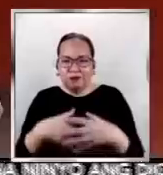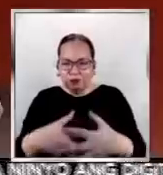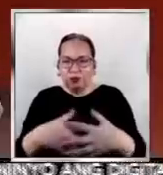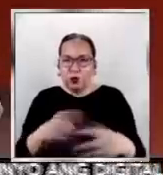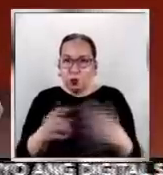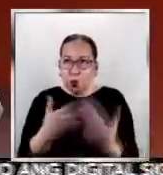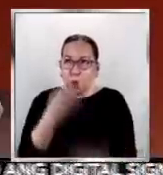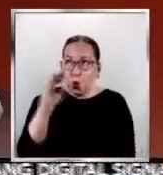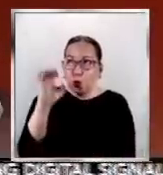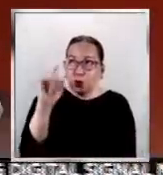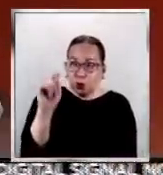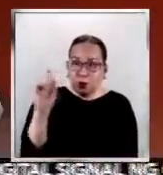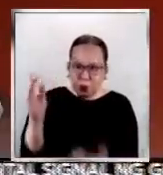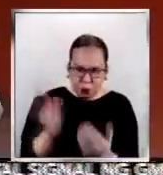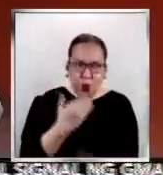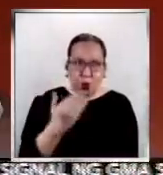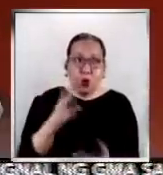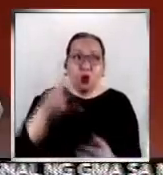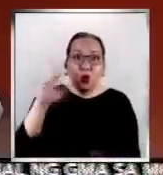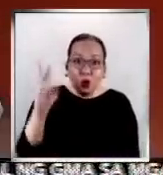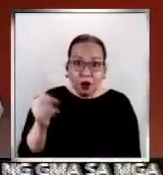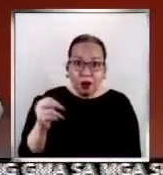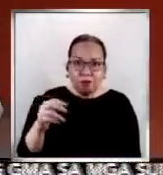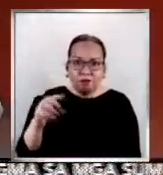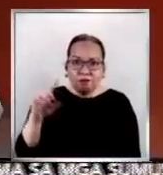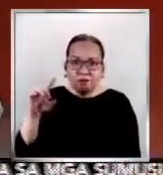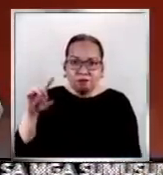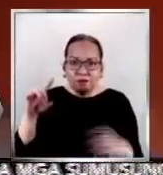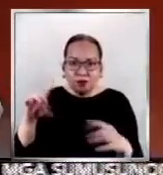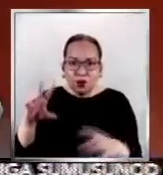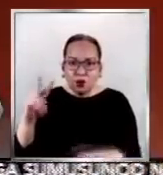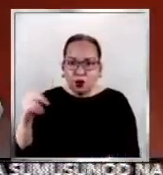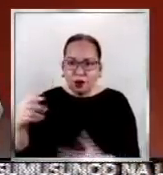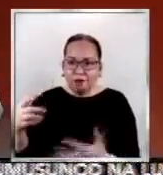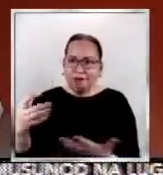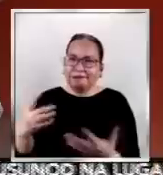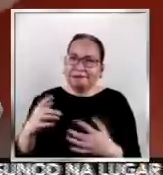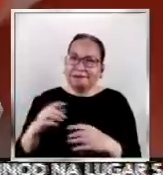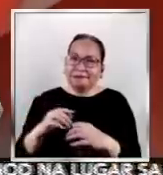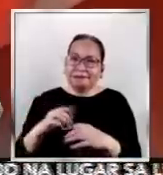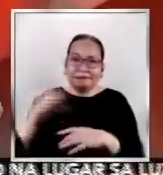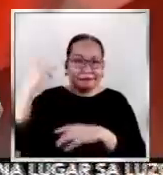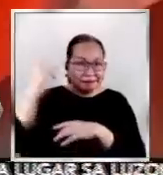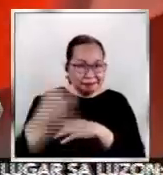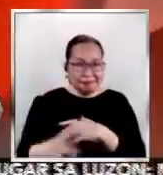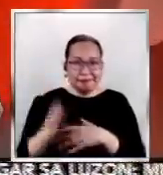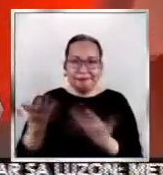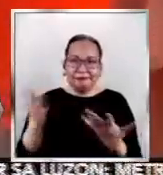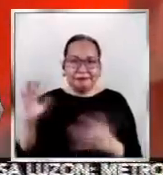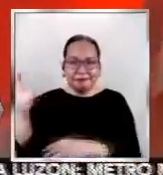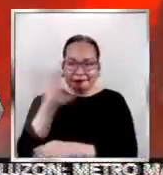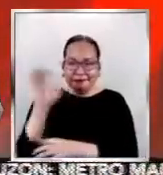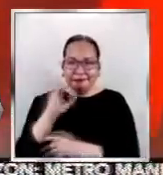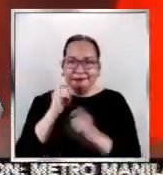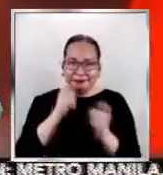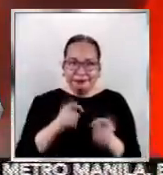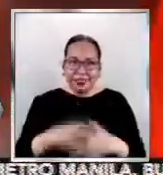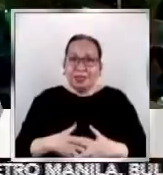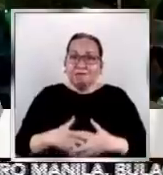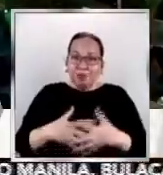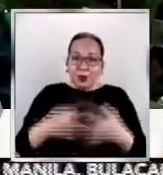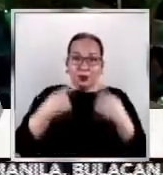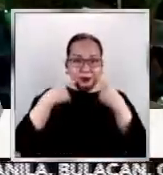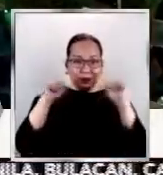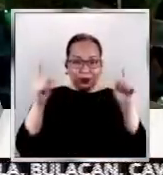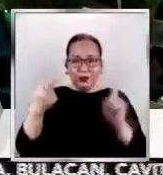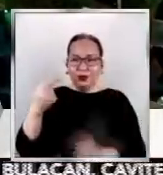dapat. Nang bigla silang makatanggap ng isang malaking early Christmas gift. Nagbuntis si Jen.